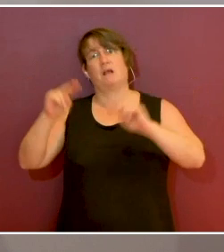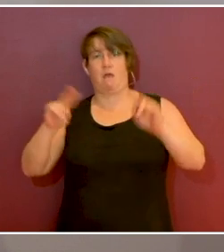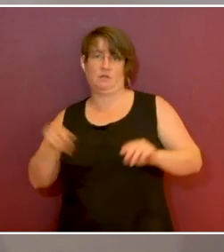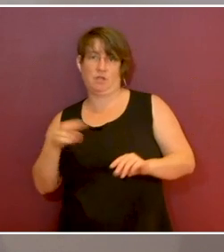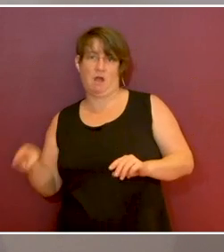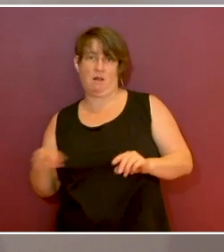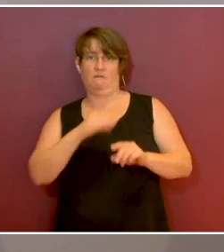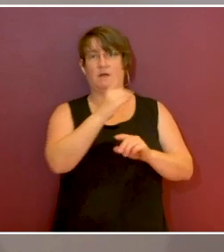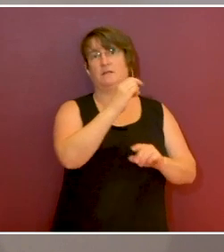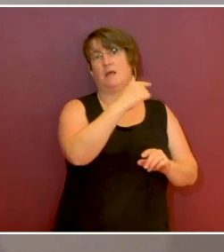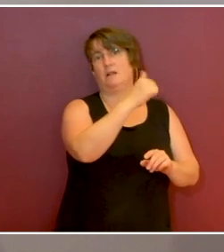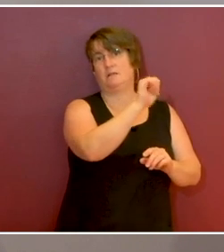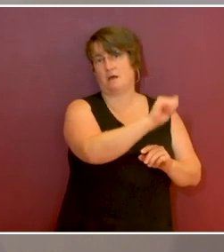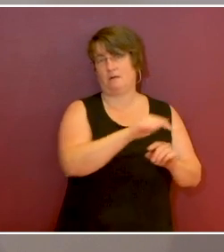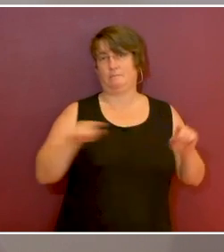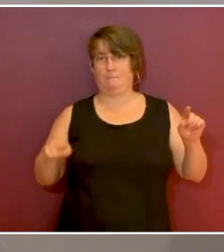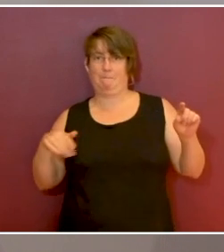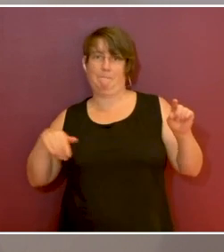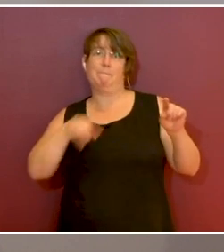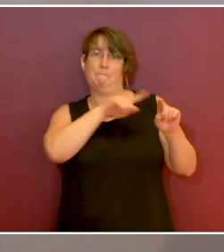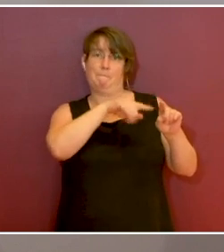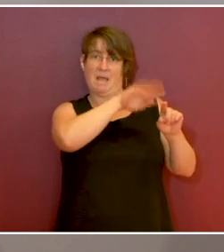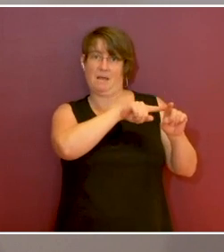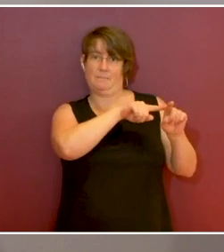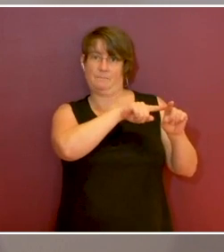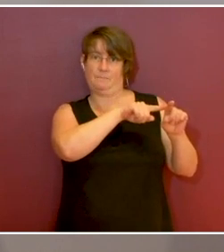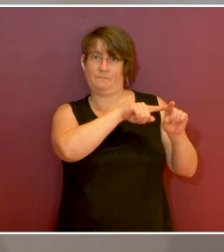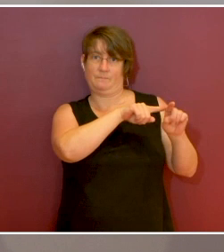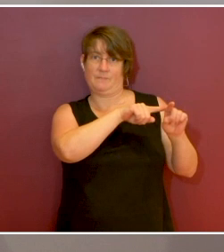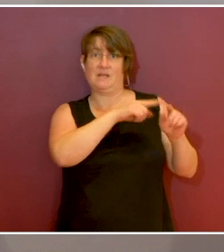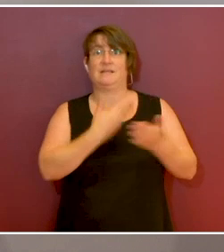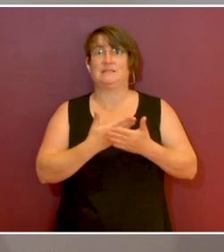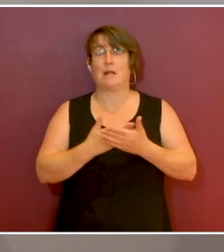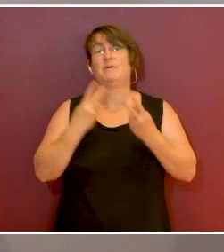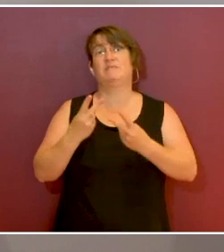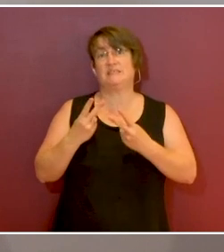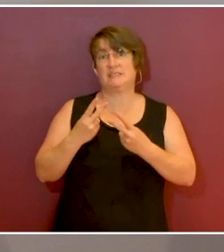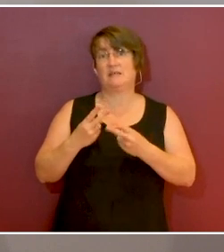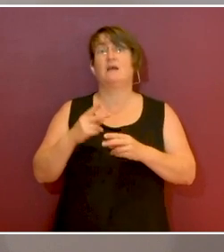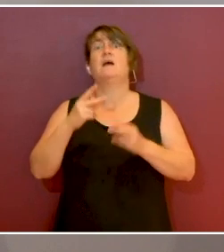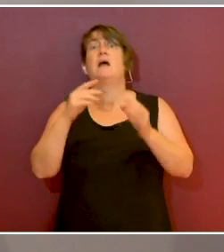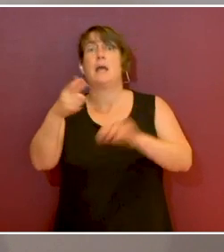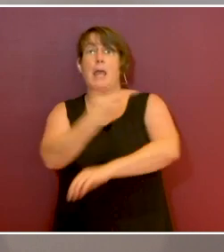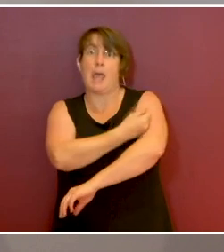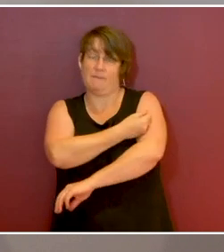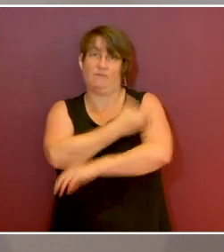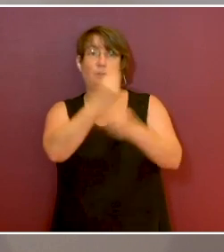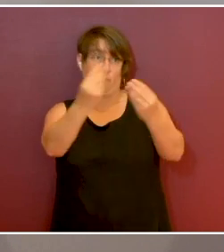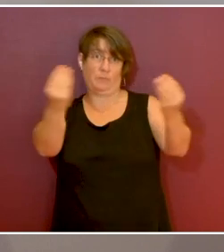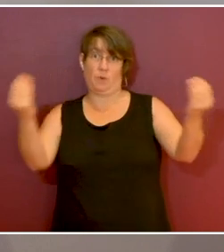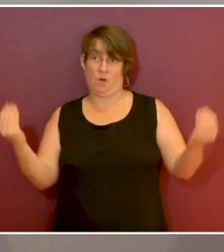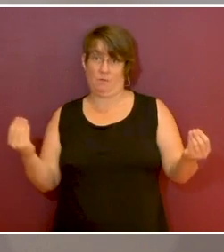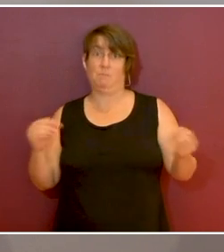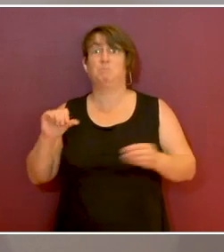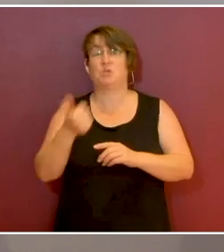daran, erstens uns impfen zu lassen. Und die Zweitimpfung ist das Entscheidende, gerade bei Delta. Das